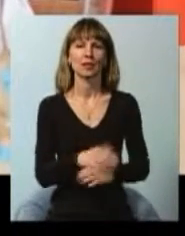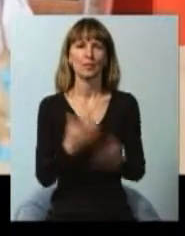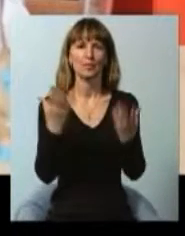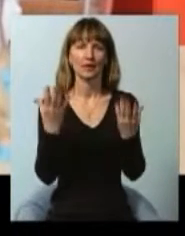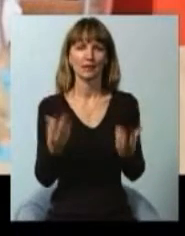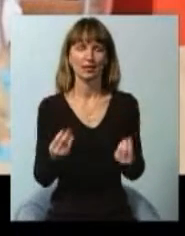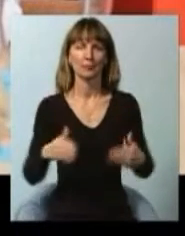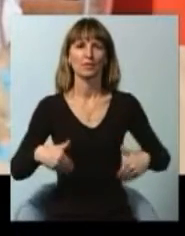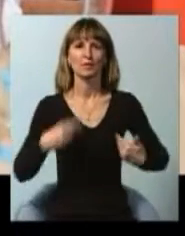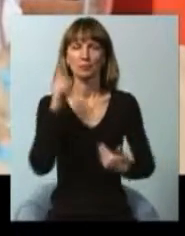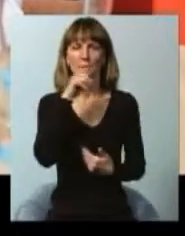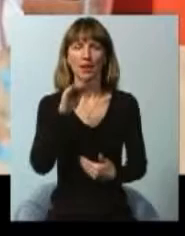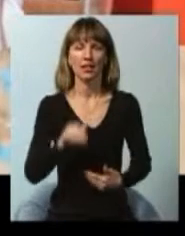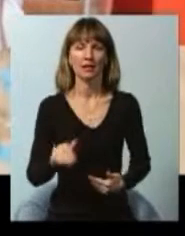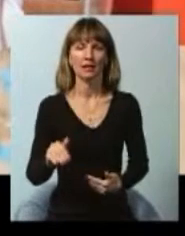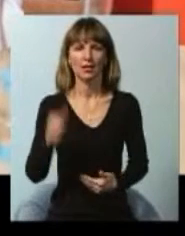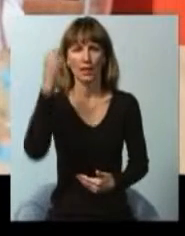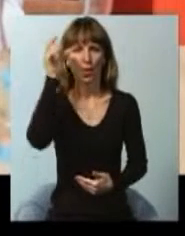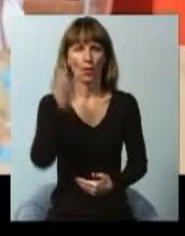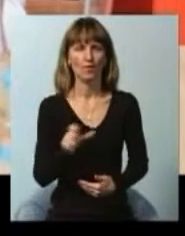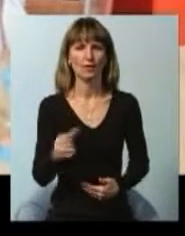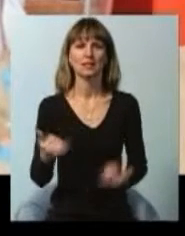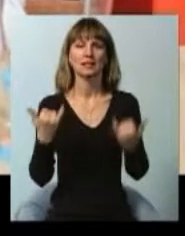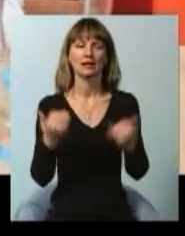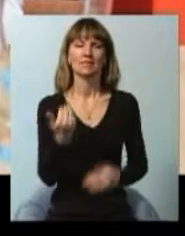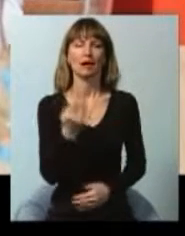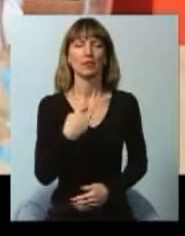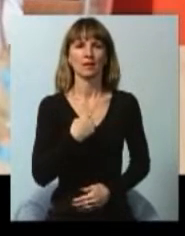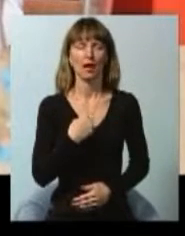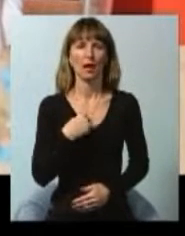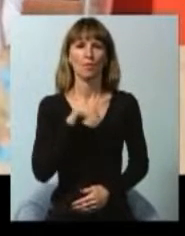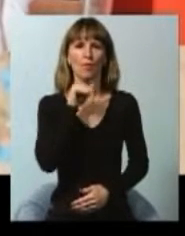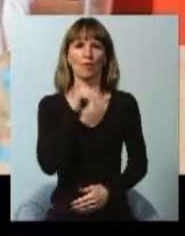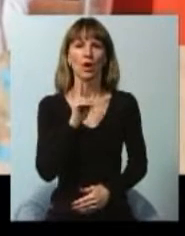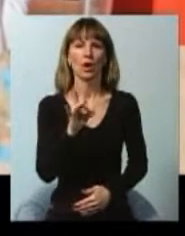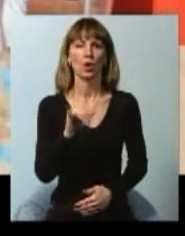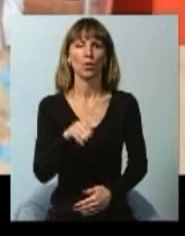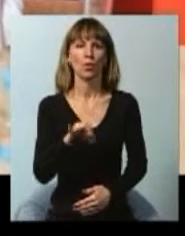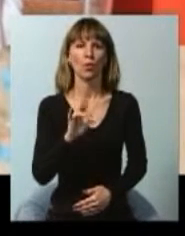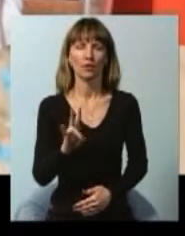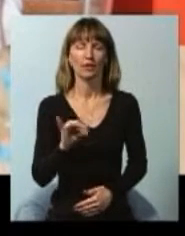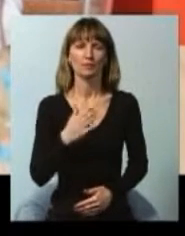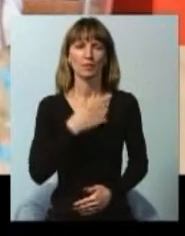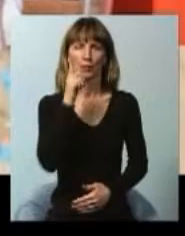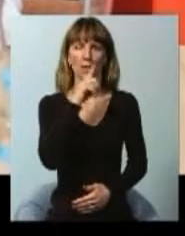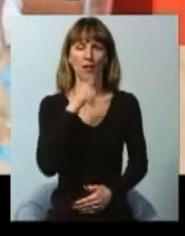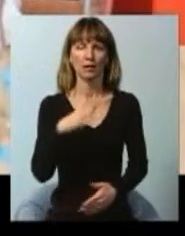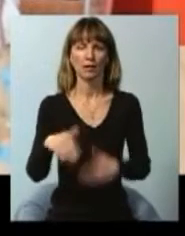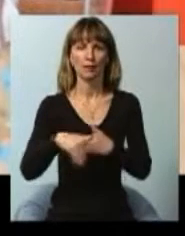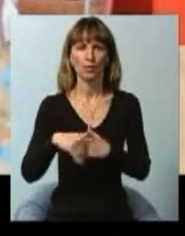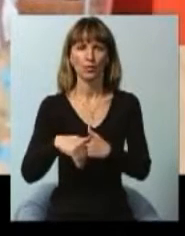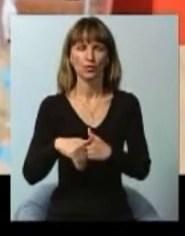Добрий день, привіт, маленькі науковці. Сьогодні з вами я, професор Протон, і мій маленький